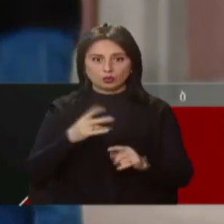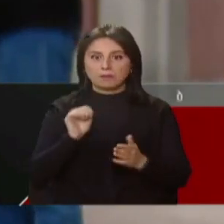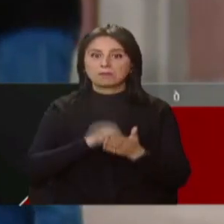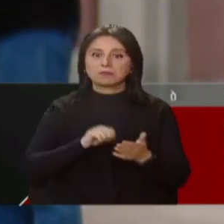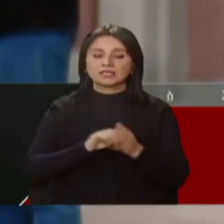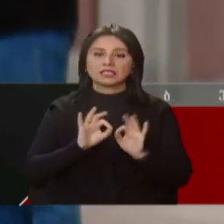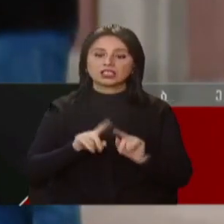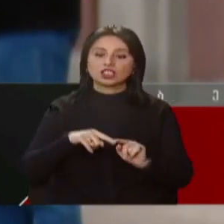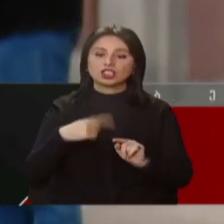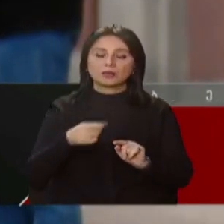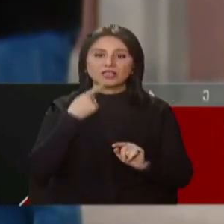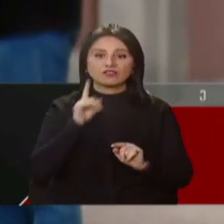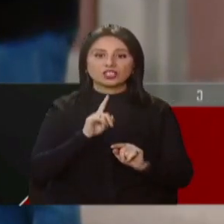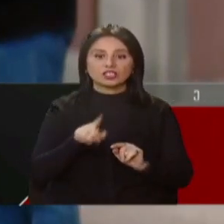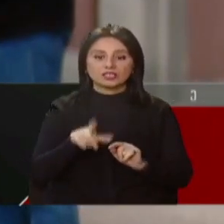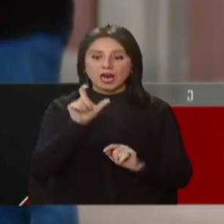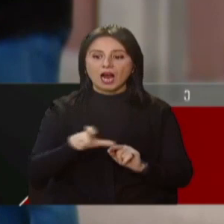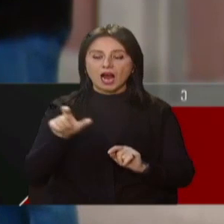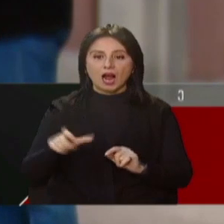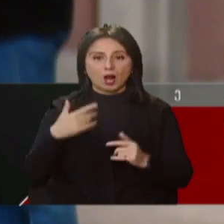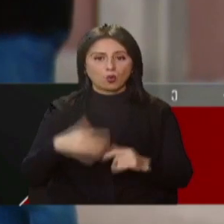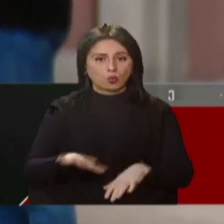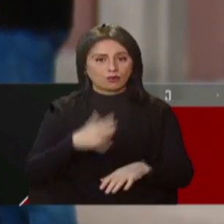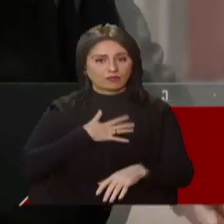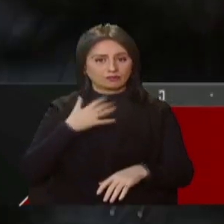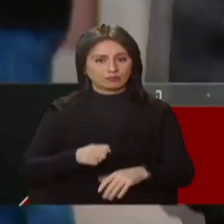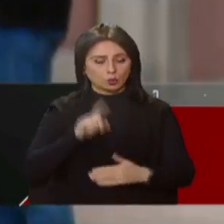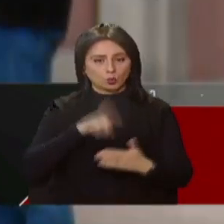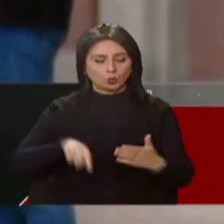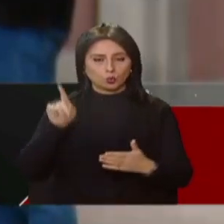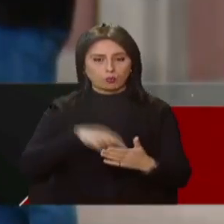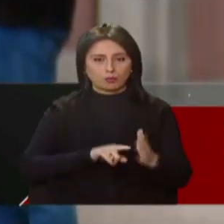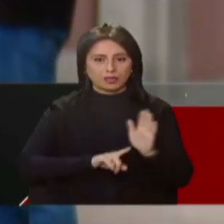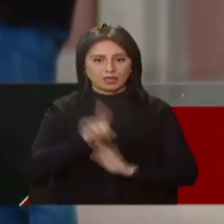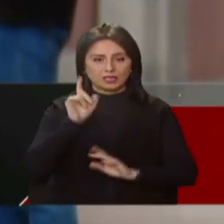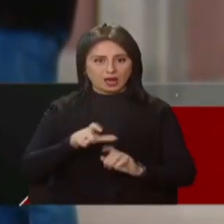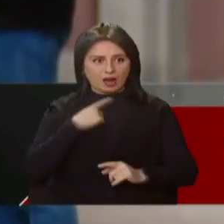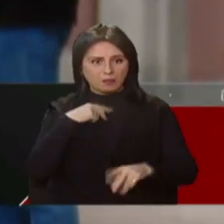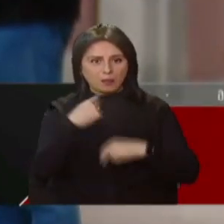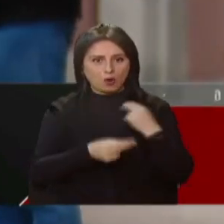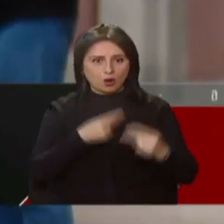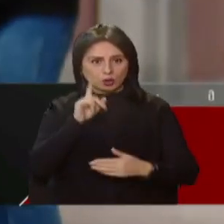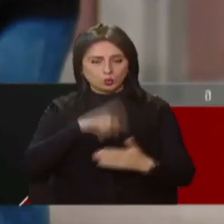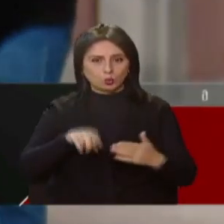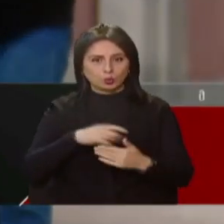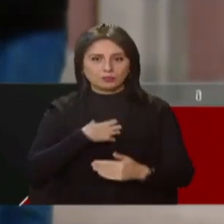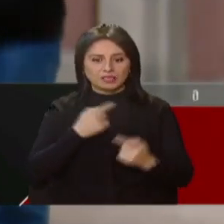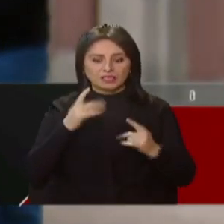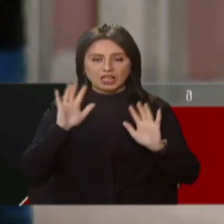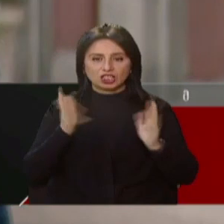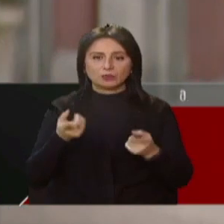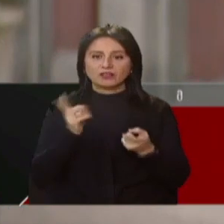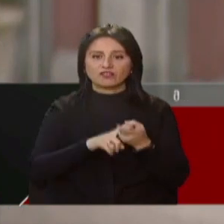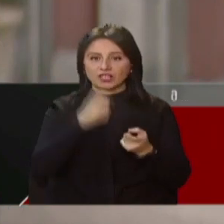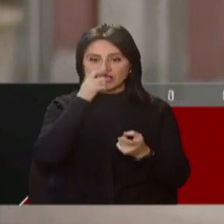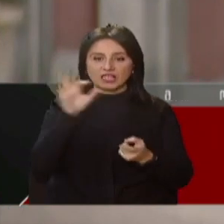მიზეზები განმარტეს. შემდეგ თქვეს, რომ ამ ორჩევნებს აქვთ გარკვეული უნდობლობა პარტიის მიმართ და ეს უნდობლობა ძირითად შემთხვევაში